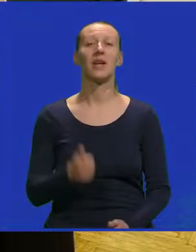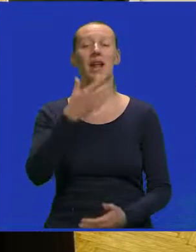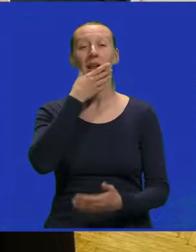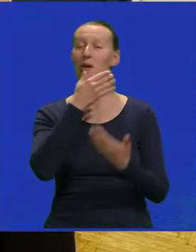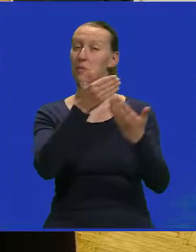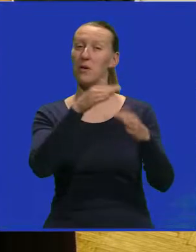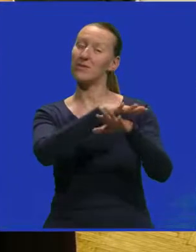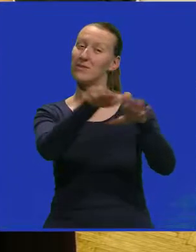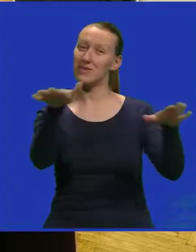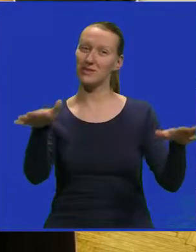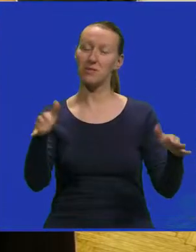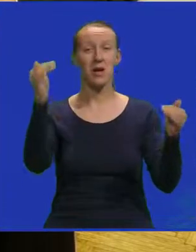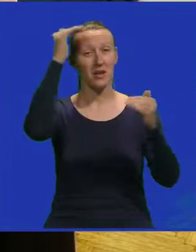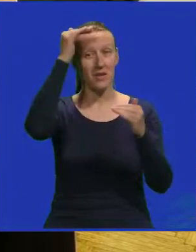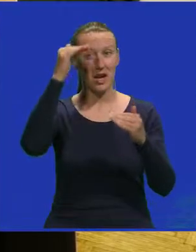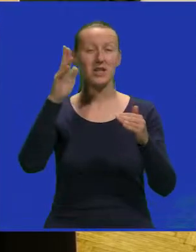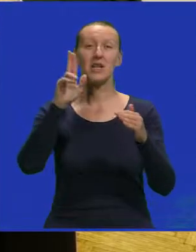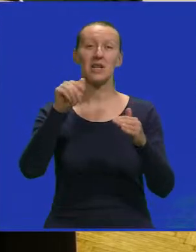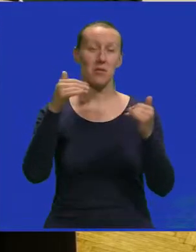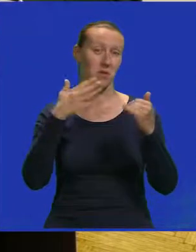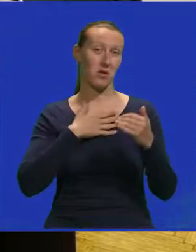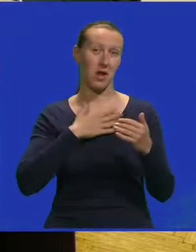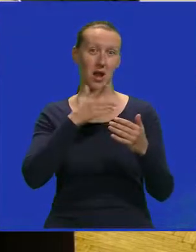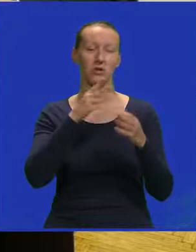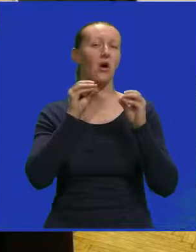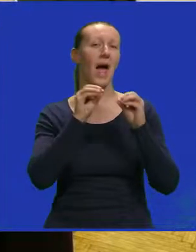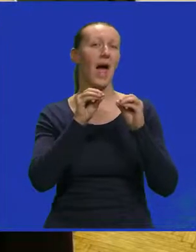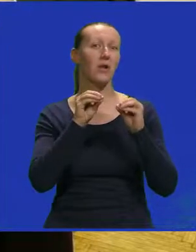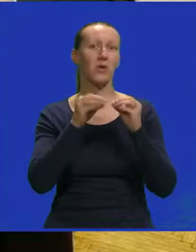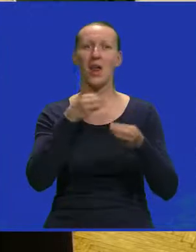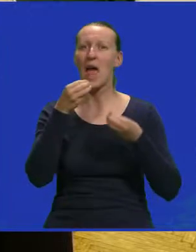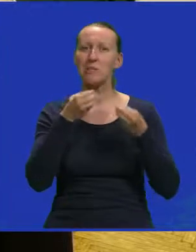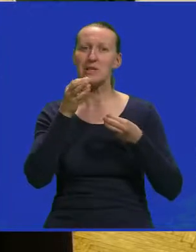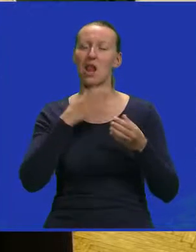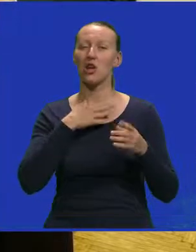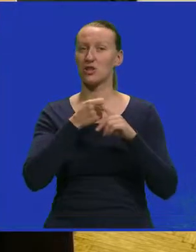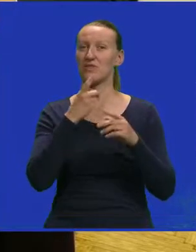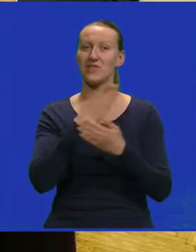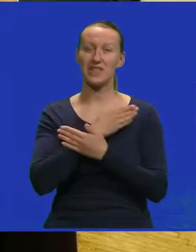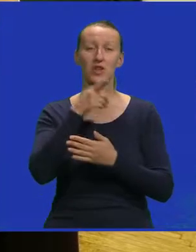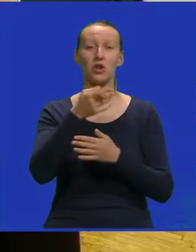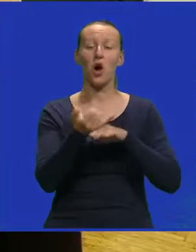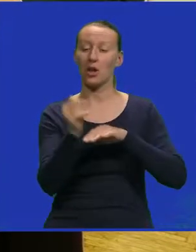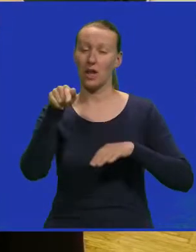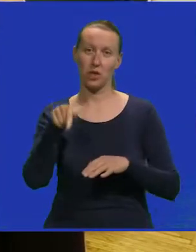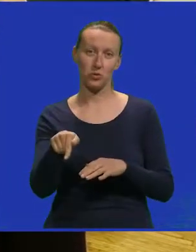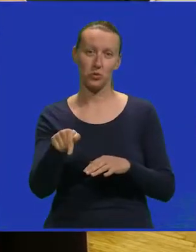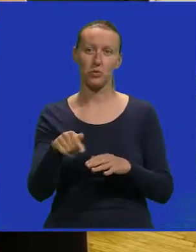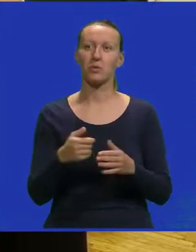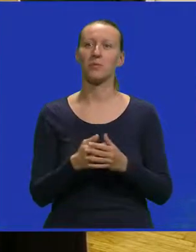Jedan lipi pozdrav svima. I večeraska imamo našu edukativnu emisiju, naš kviz To gre tu.